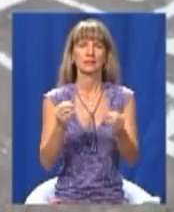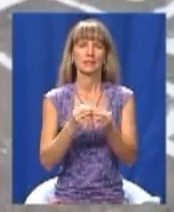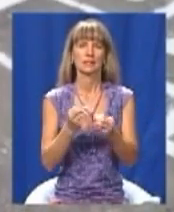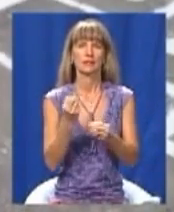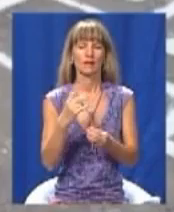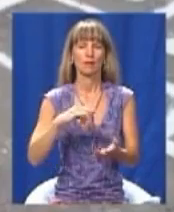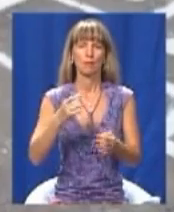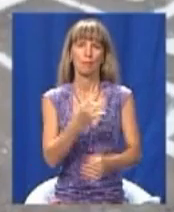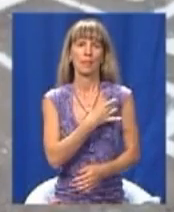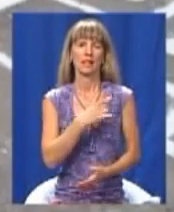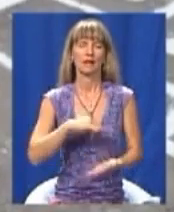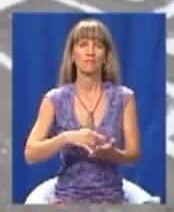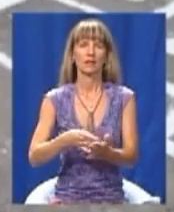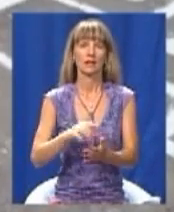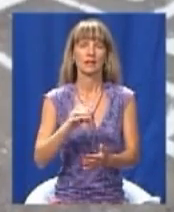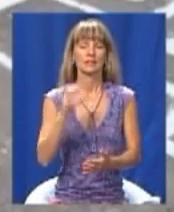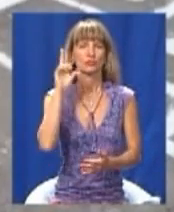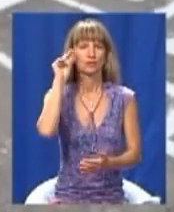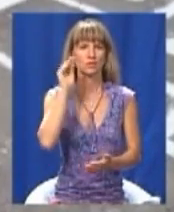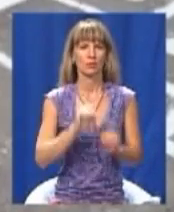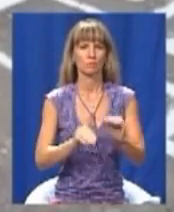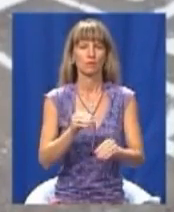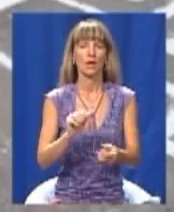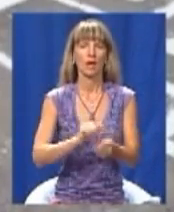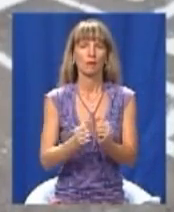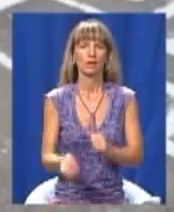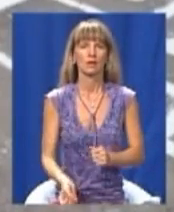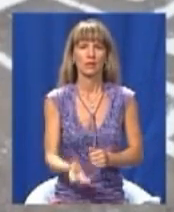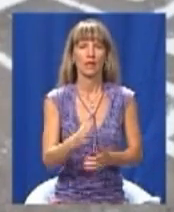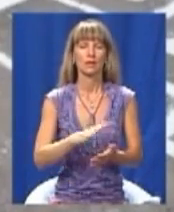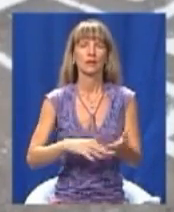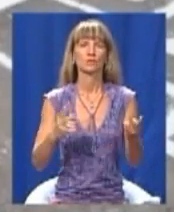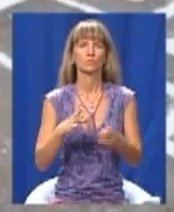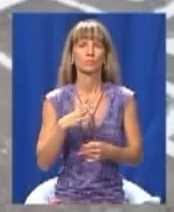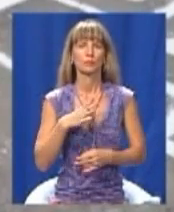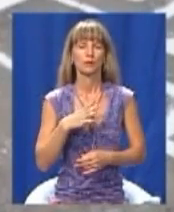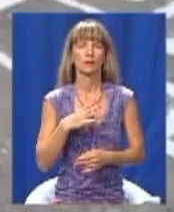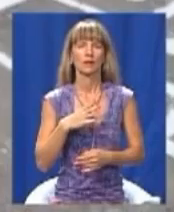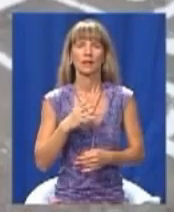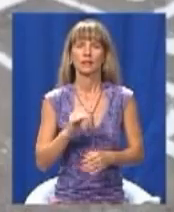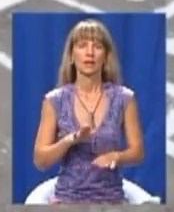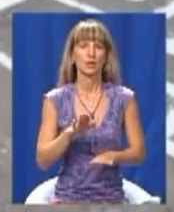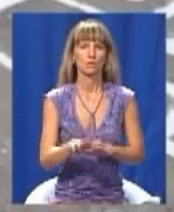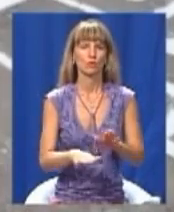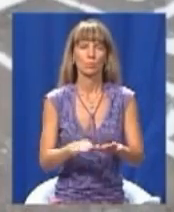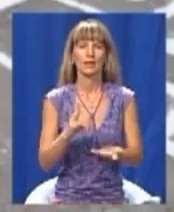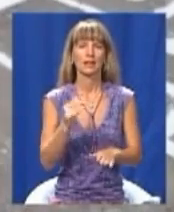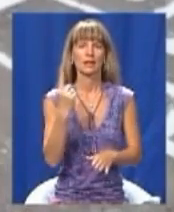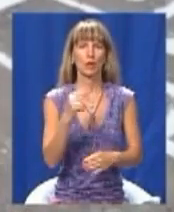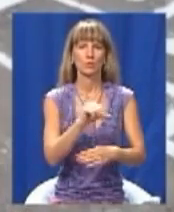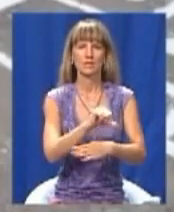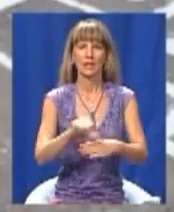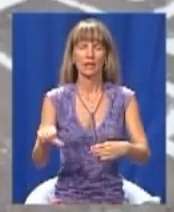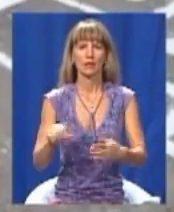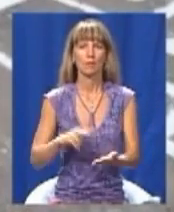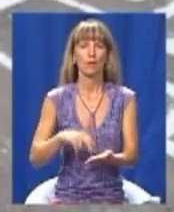білих квадратиків з цифрами, кидався камінчик, а далі потрібно було, не наступивши на жодну з ліній,